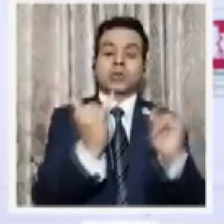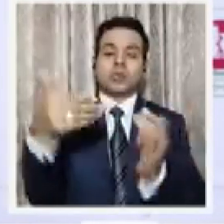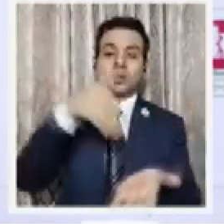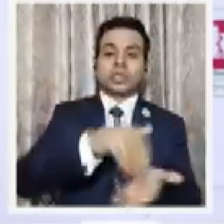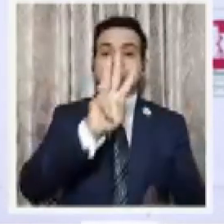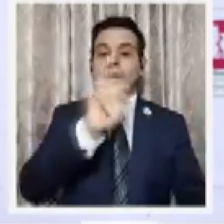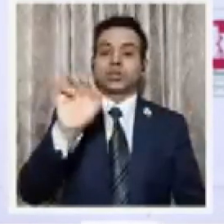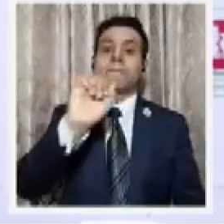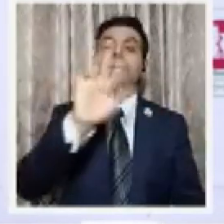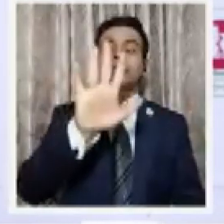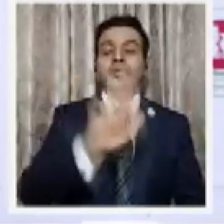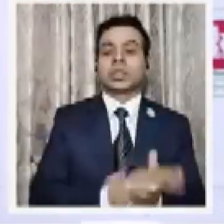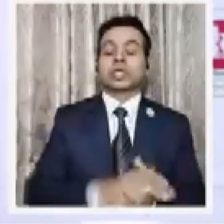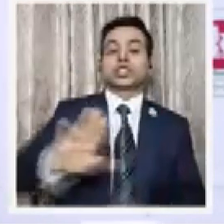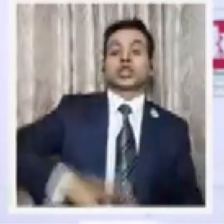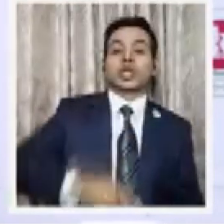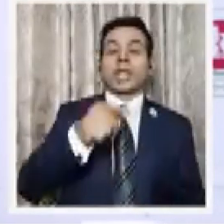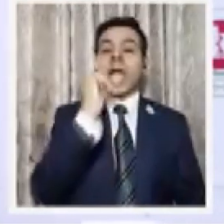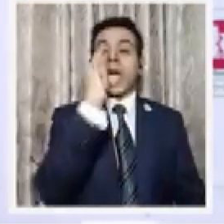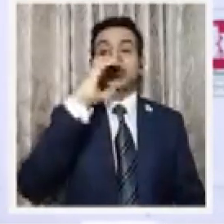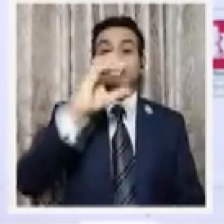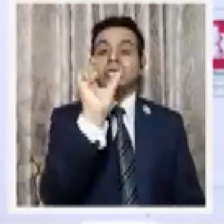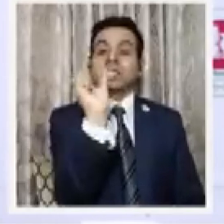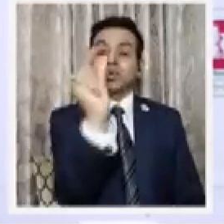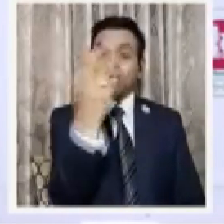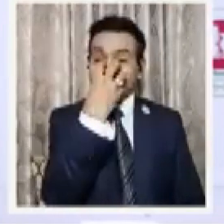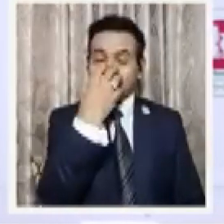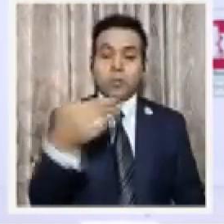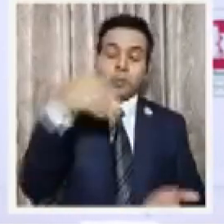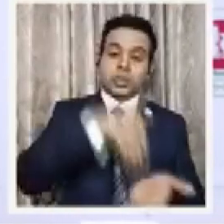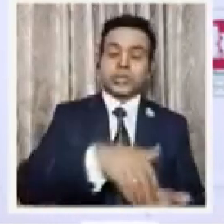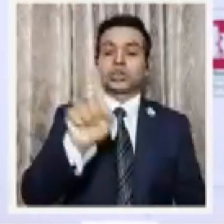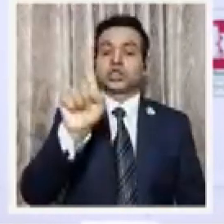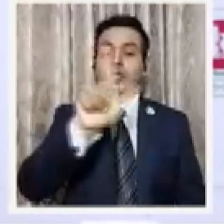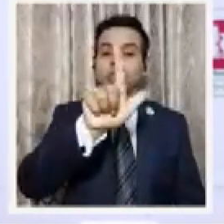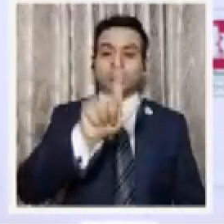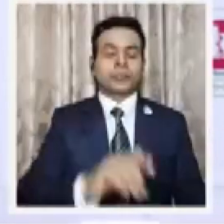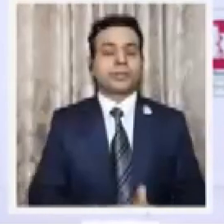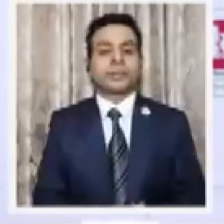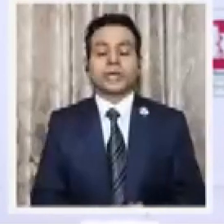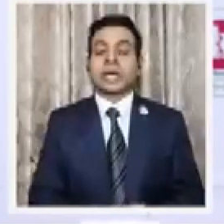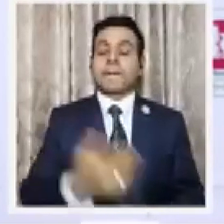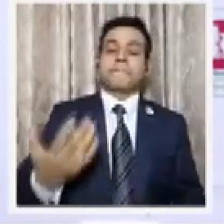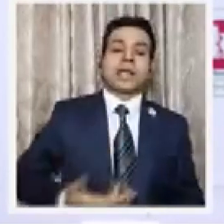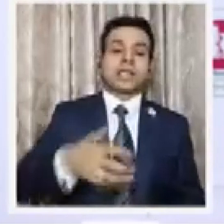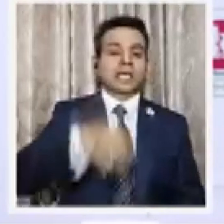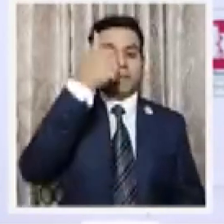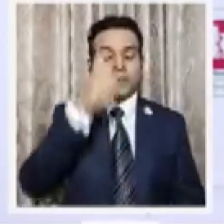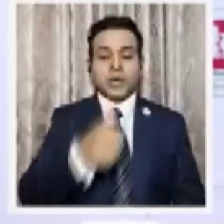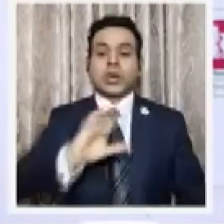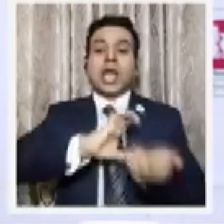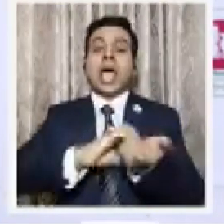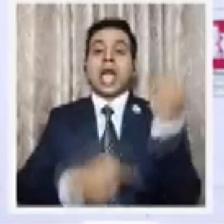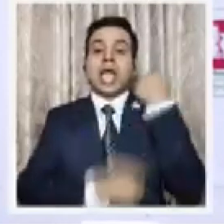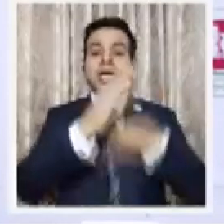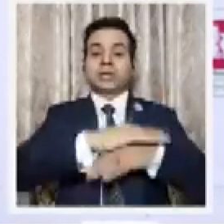রোগী ভর্তি আছেন 189 জন। চট্টগ্রাম মহানগরীতে সাধারণ শয্যায় রোগী ভর্তি আছেন 305 জন। চট্টগ্রাম মহানগরী আইসিইউ শয্যায়